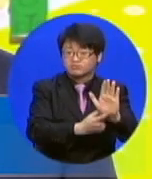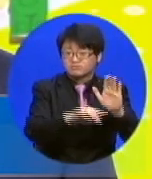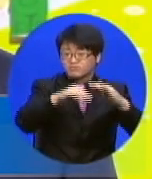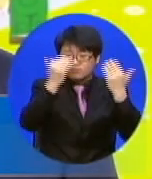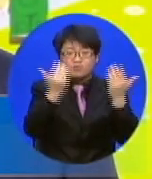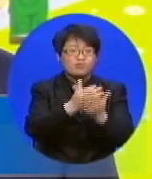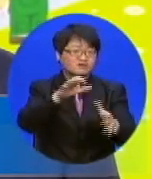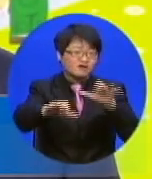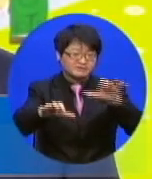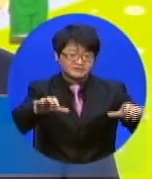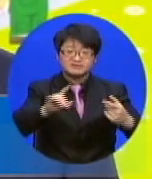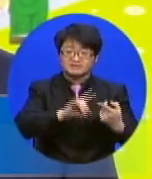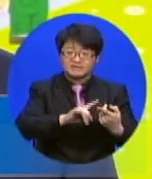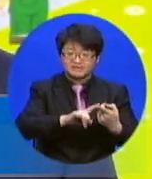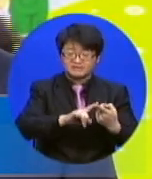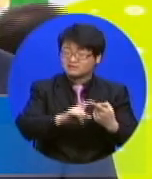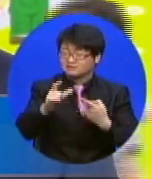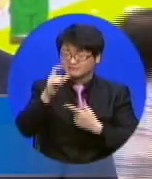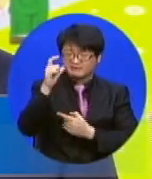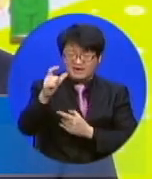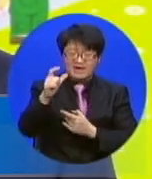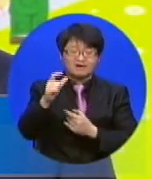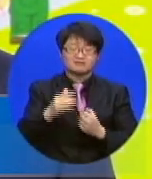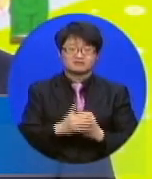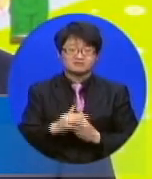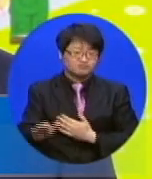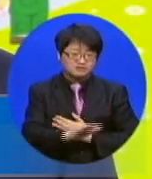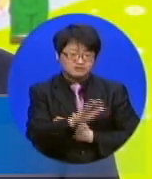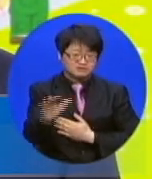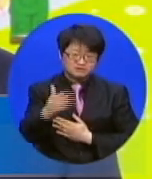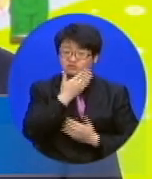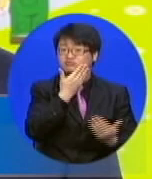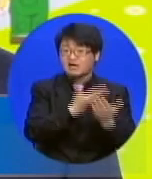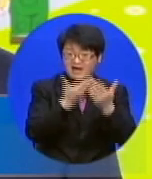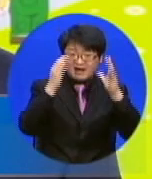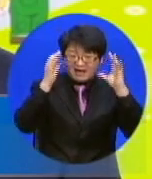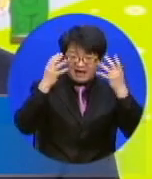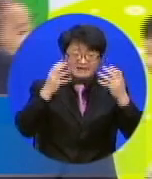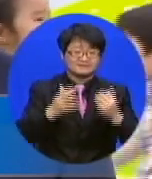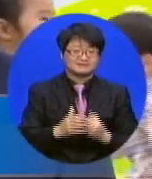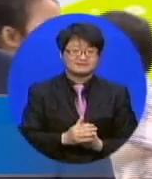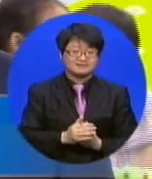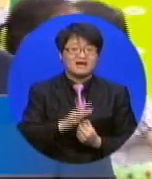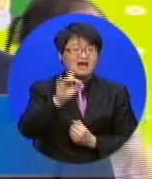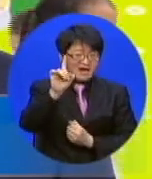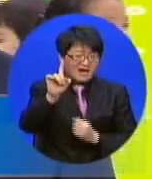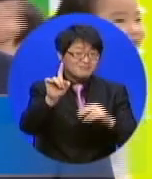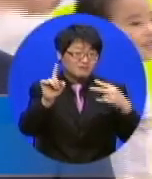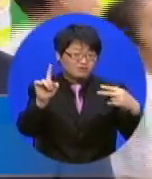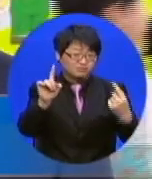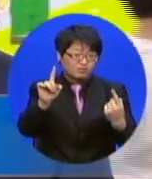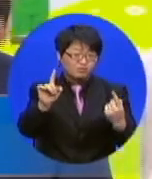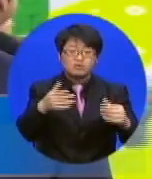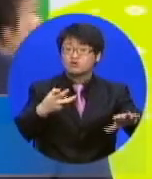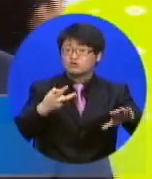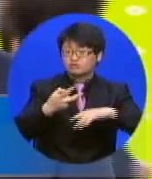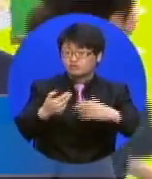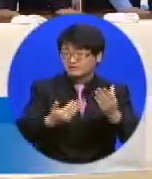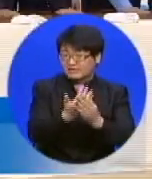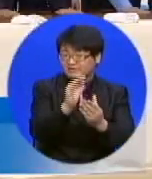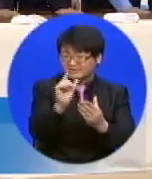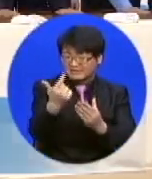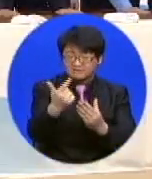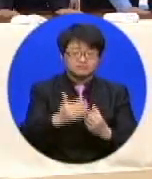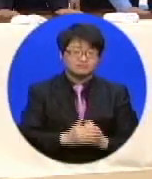모든 부분에서 더 강화해서 우리들의 소중한 아이들이 한 명도 교통사고 낫지